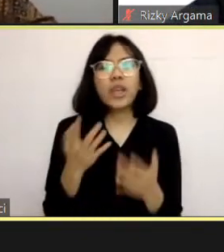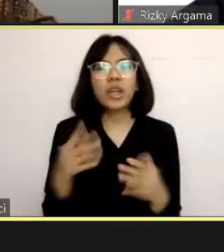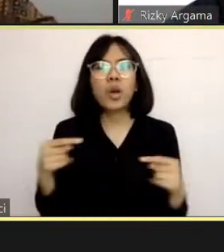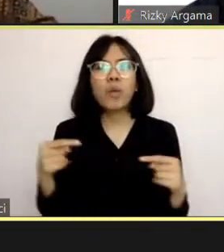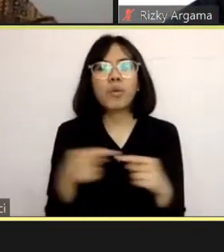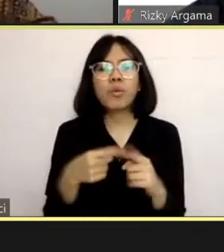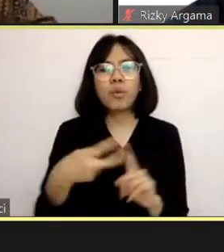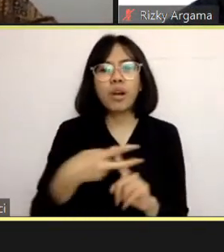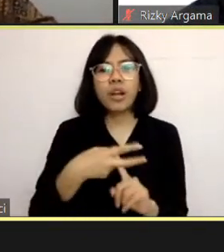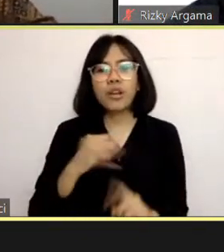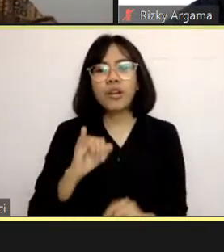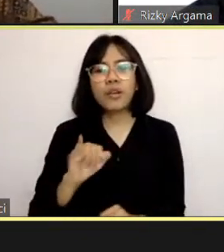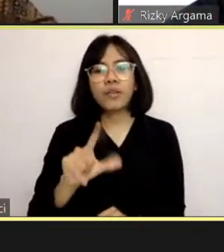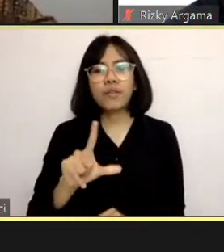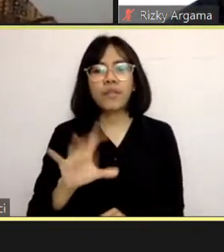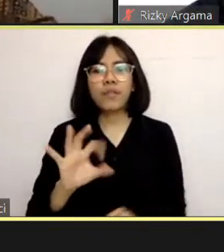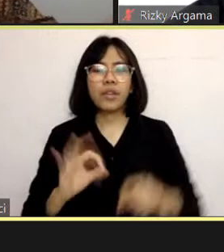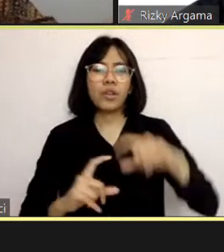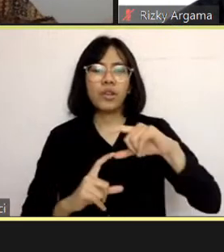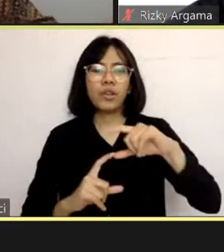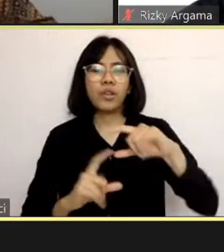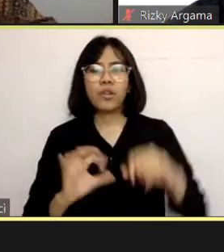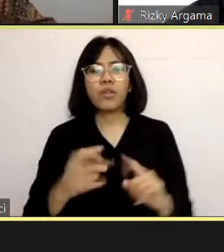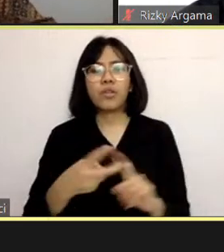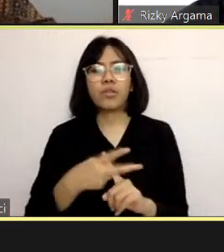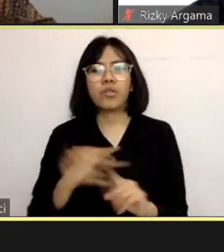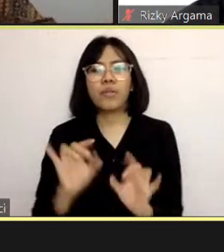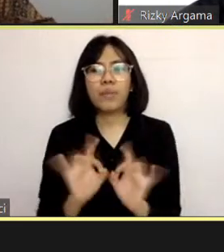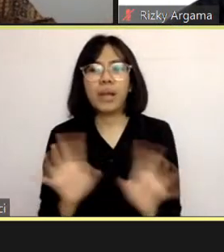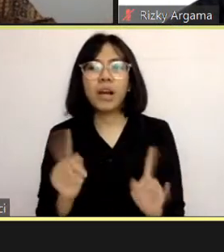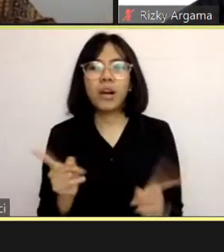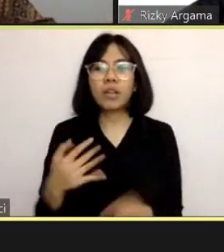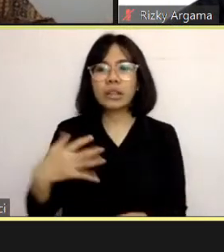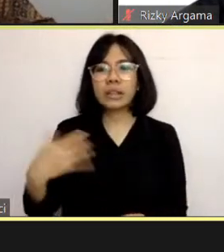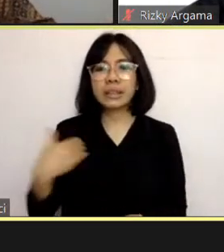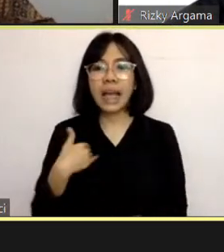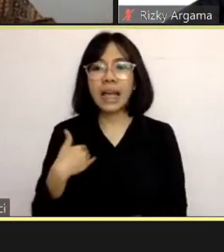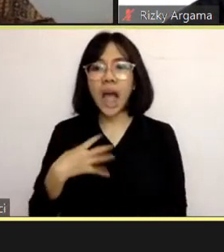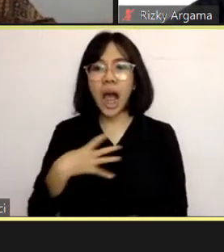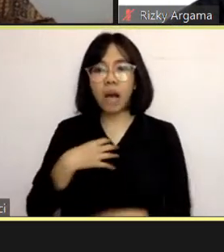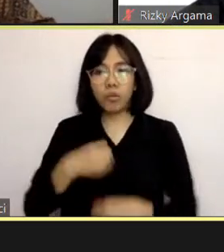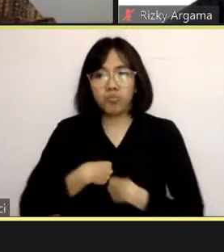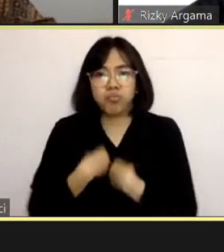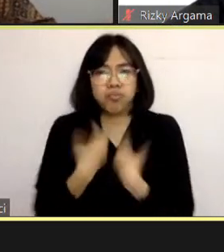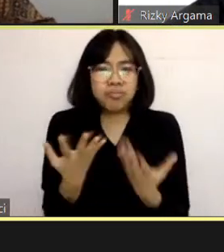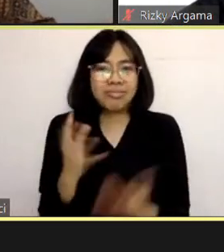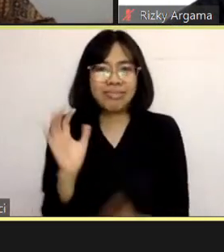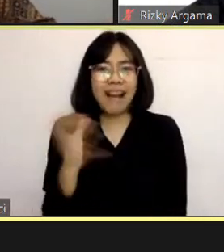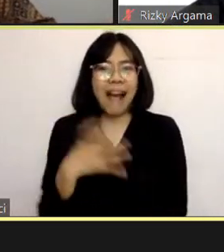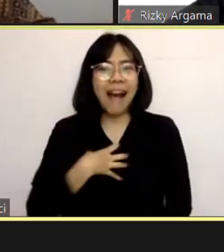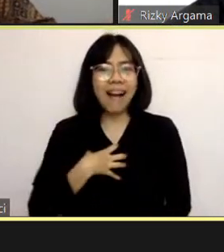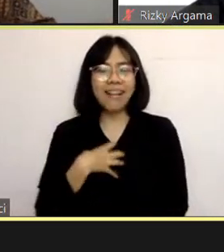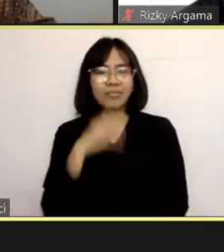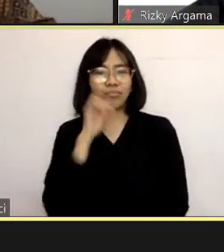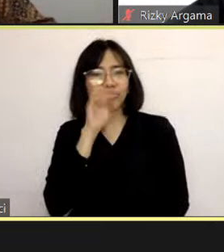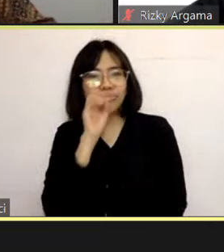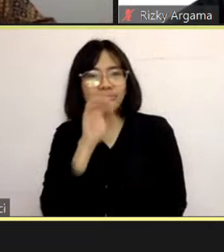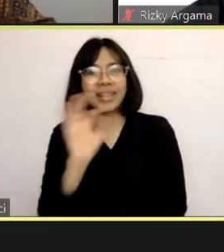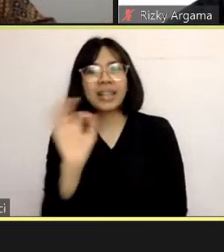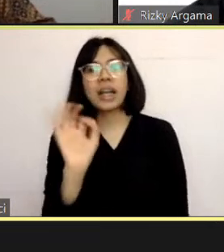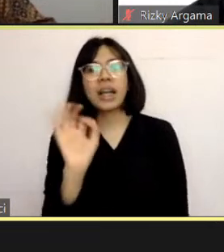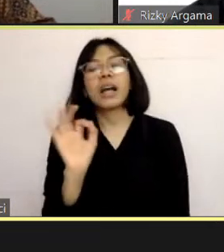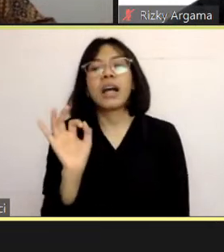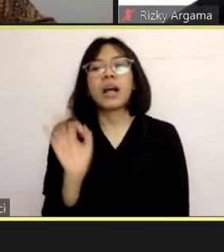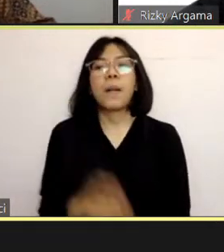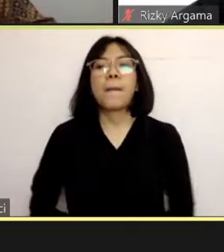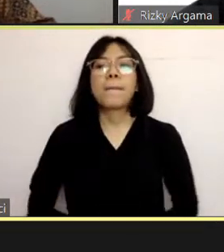perlu dibahas dalam konteks ini. Dan saya juga bukan orang yang berhak untuk membahasnya. Tetapi saya ingin menjawab